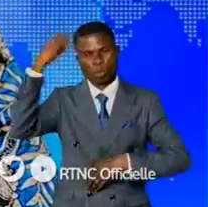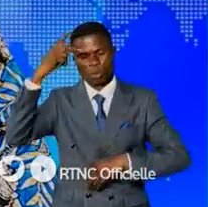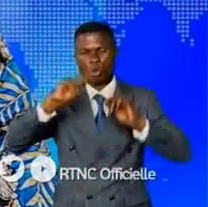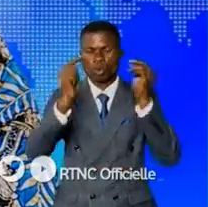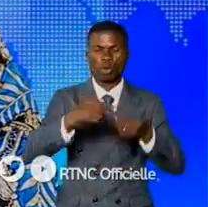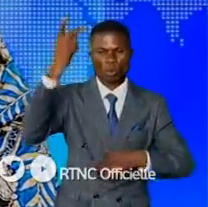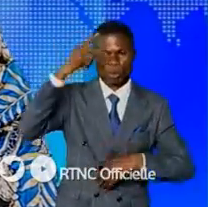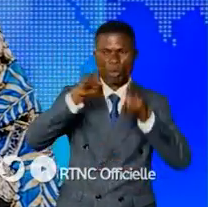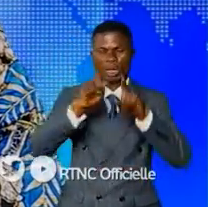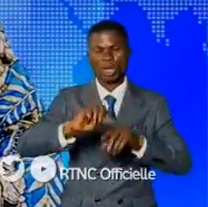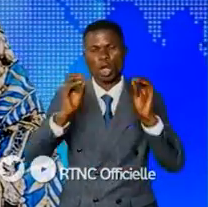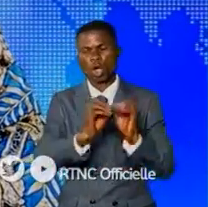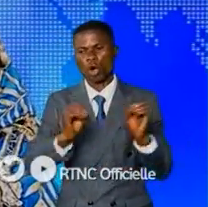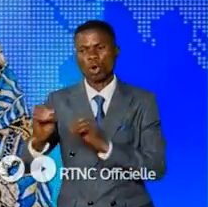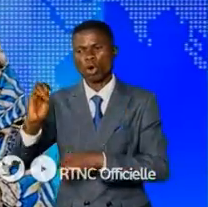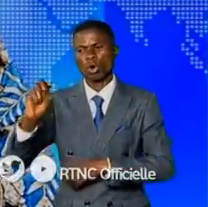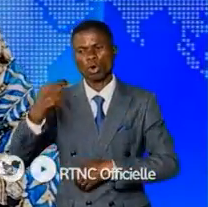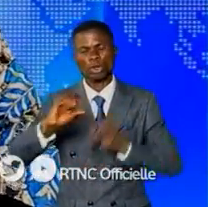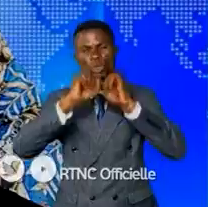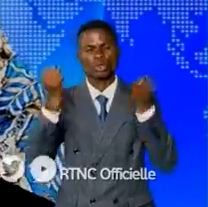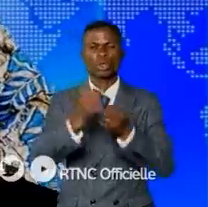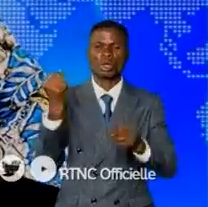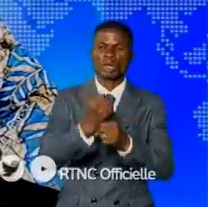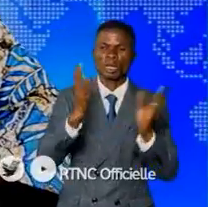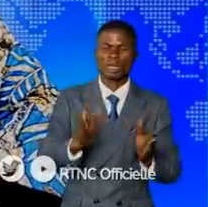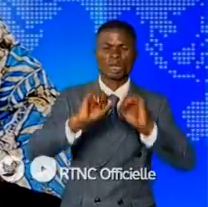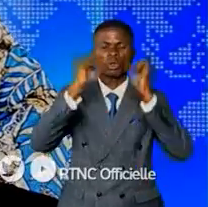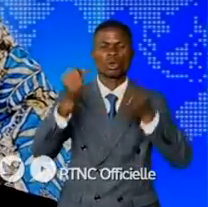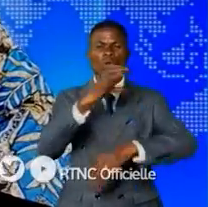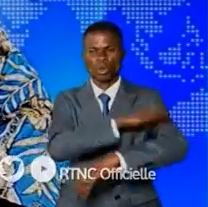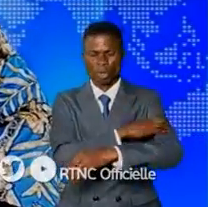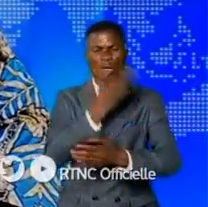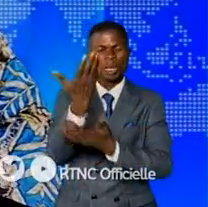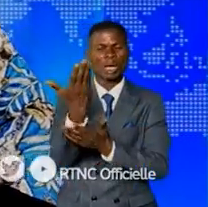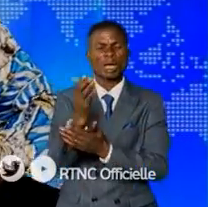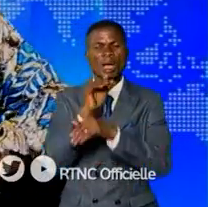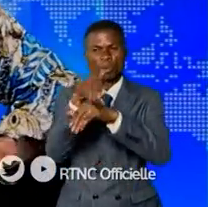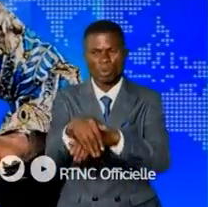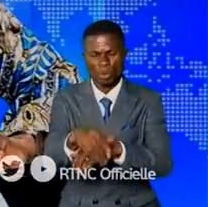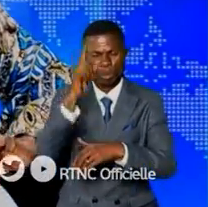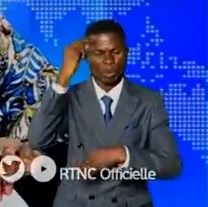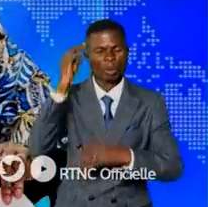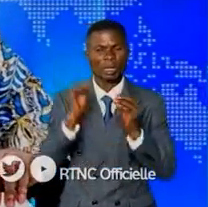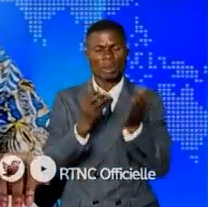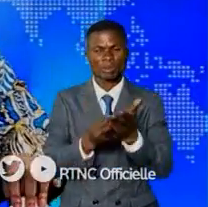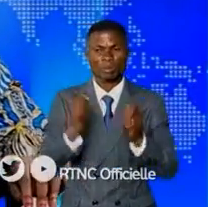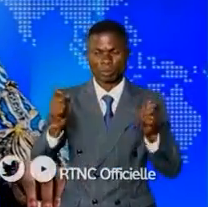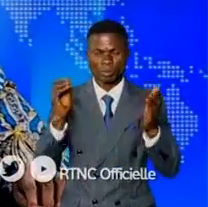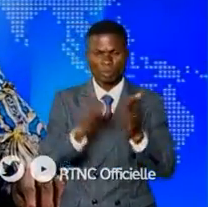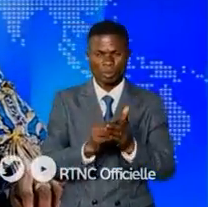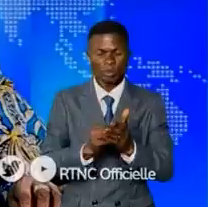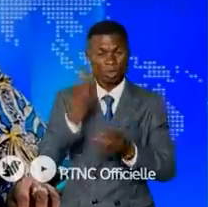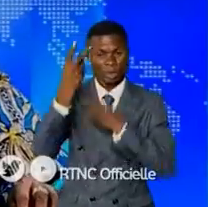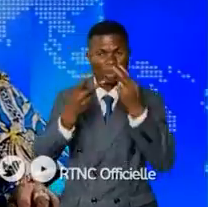regroupements politiques ainsi que des organisations socio-professionnelles et de la société civile sont conviés par le Premier ministre. Et dans ce journal, nous avons fait le